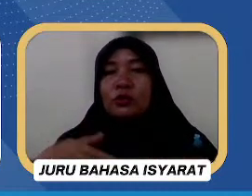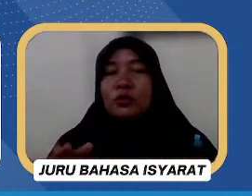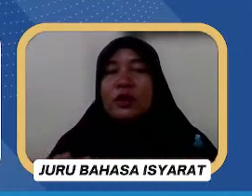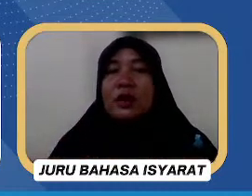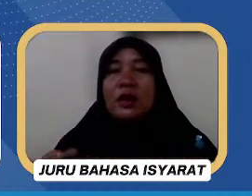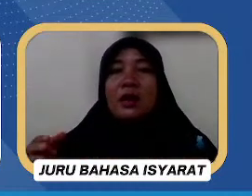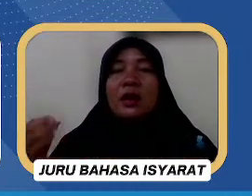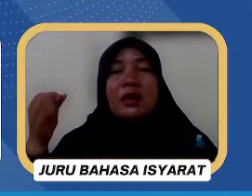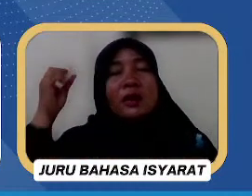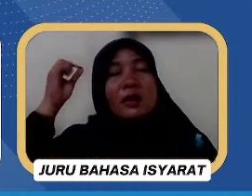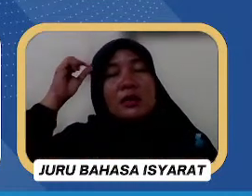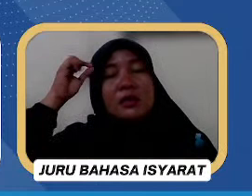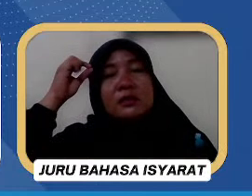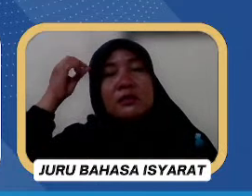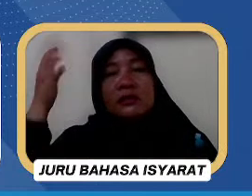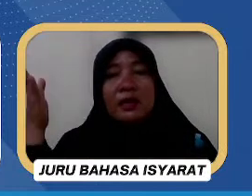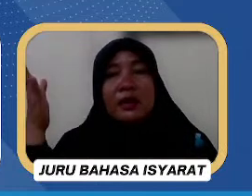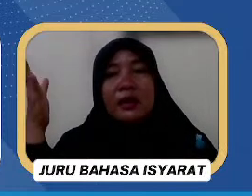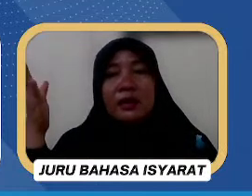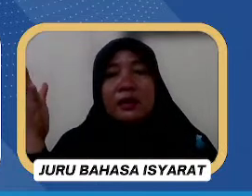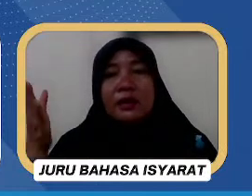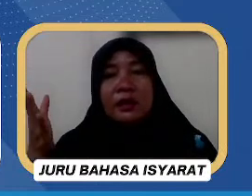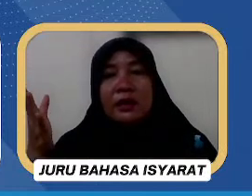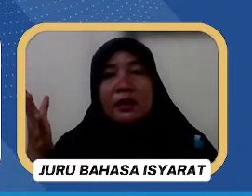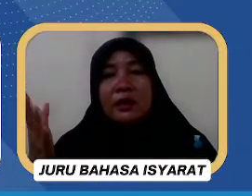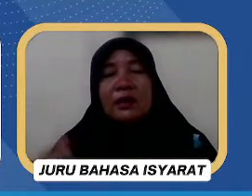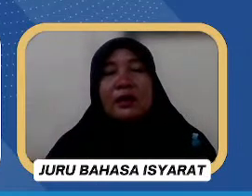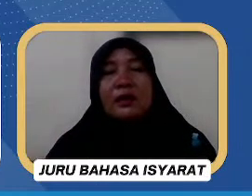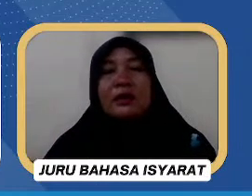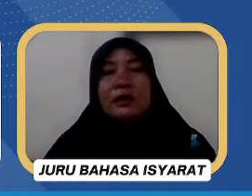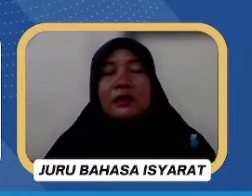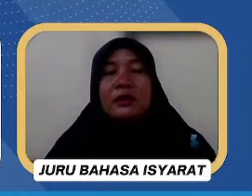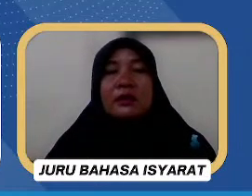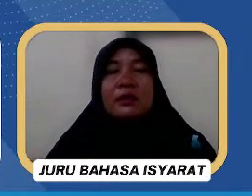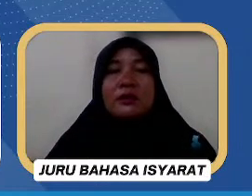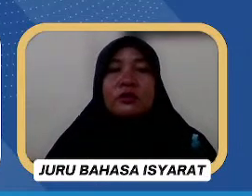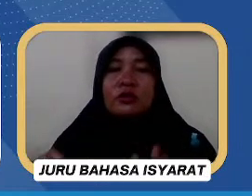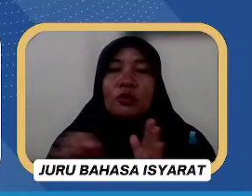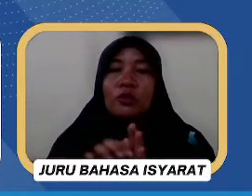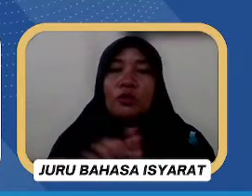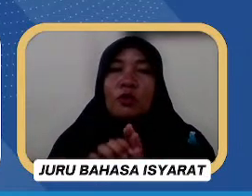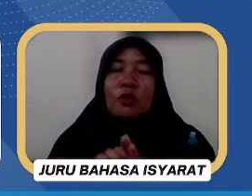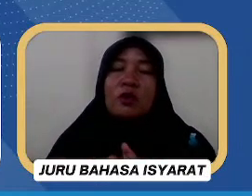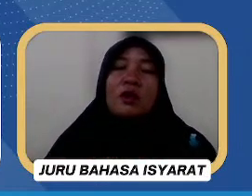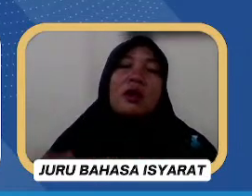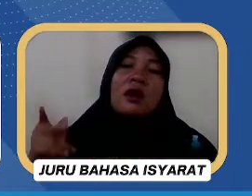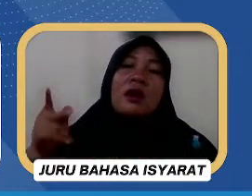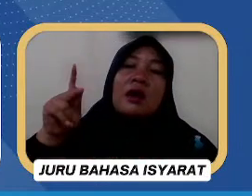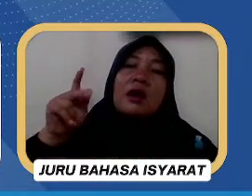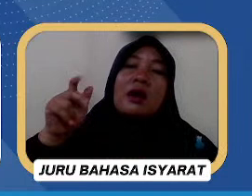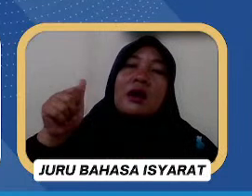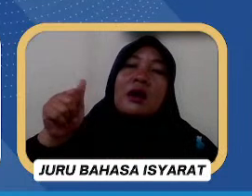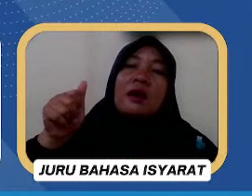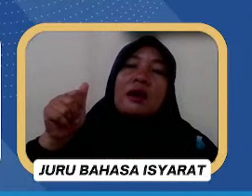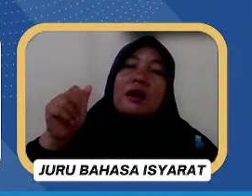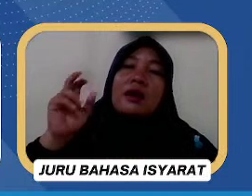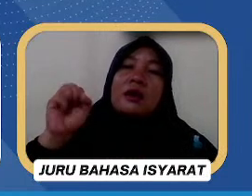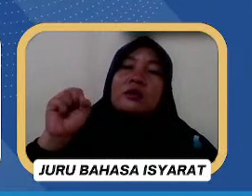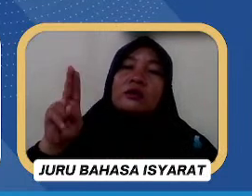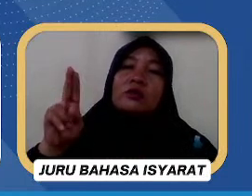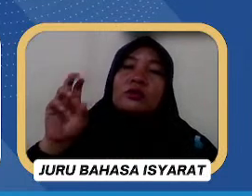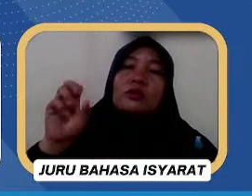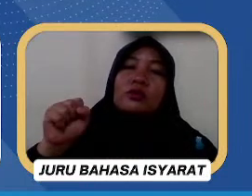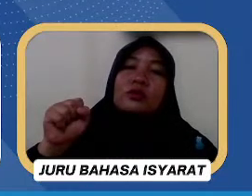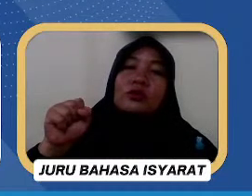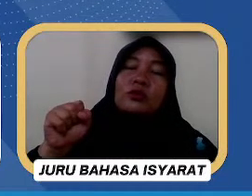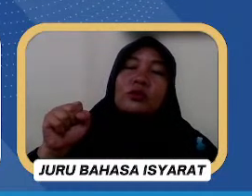lagi viral yang di Jakarta itu atas penganiayaan itu kan gara-gara dorongan publik melalui ranah digital,